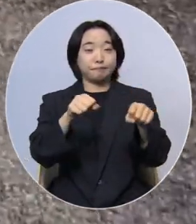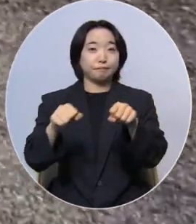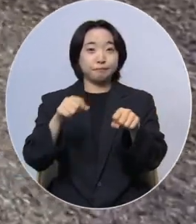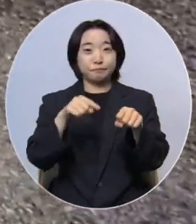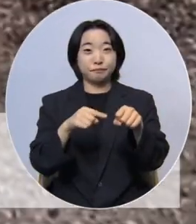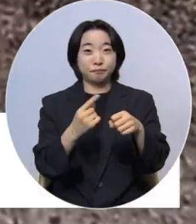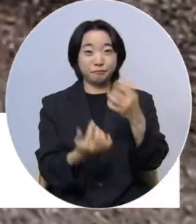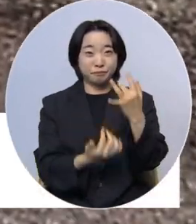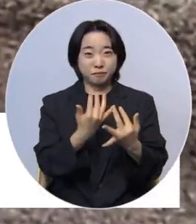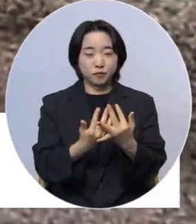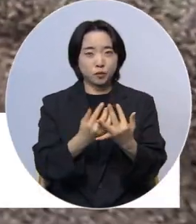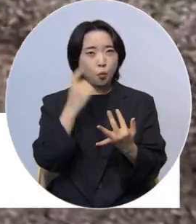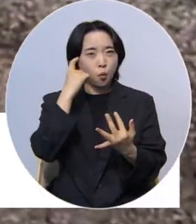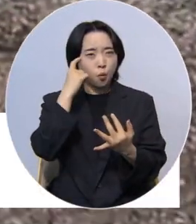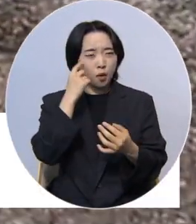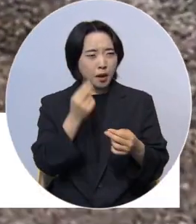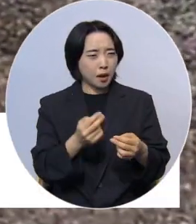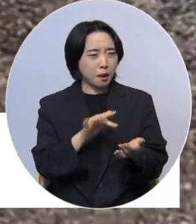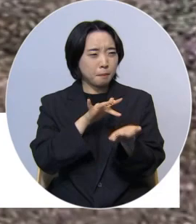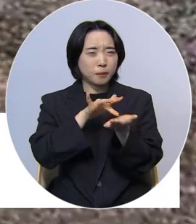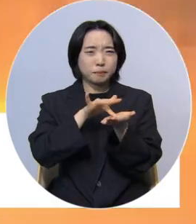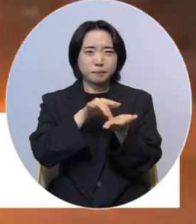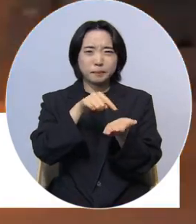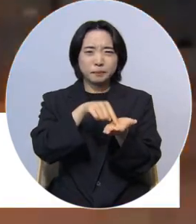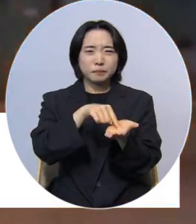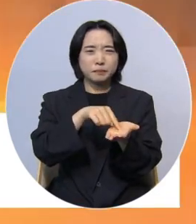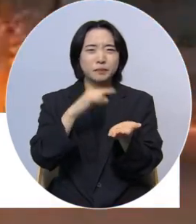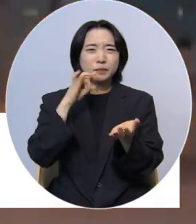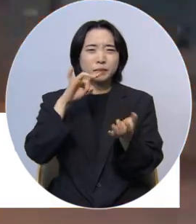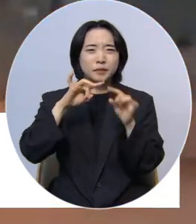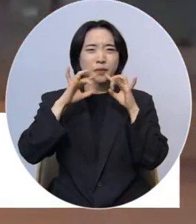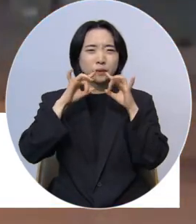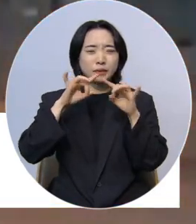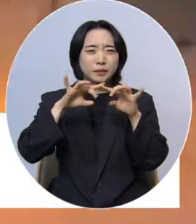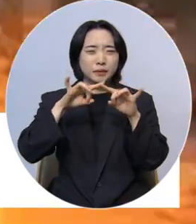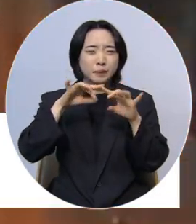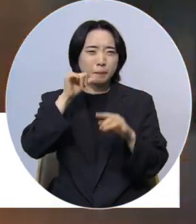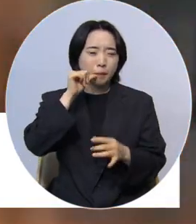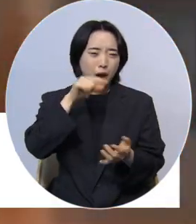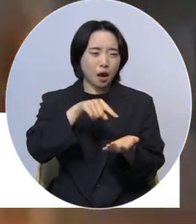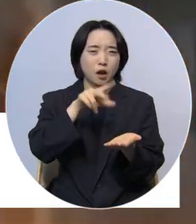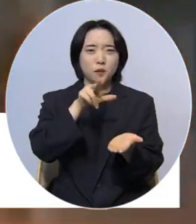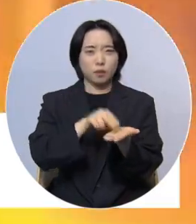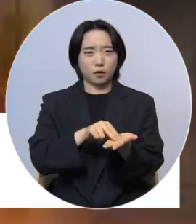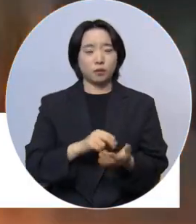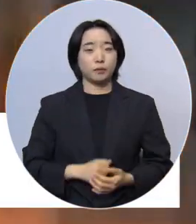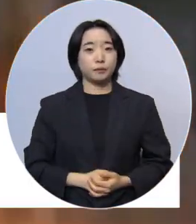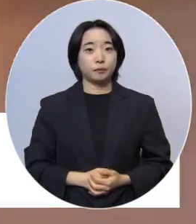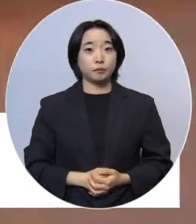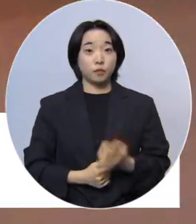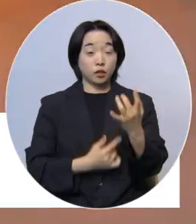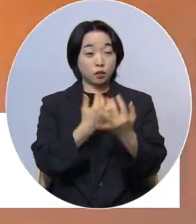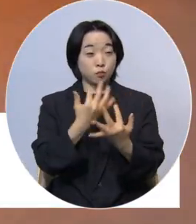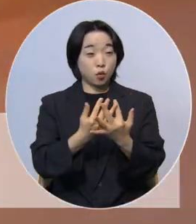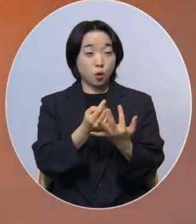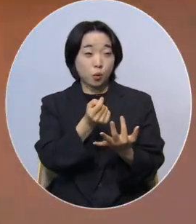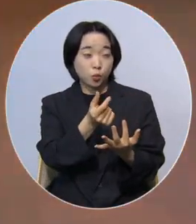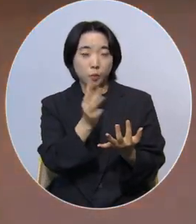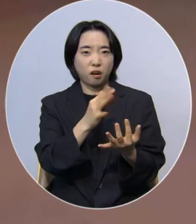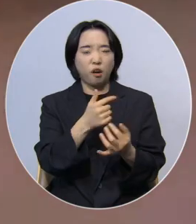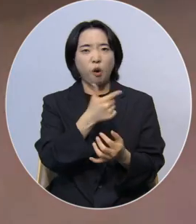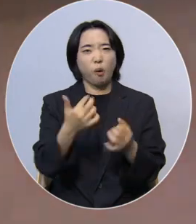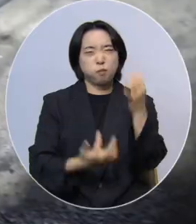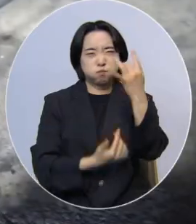대부분 배터리 과충전이나 손상이 원인입니다. 배터리 화재는 순식간에 커지기 때문에 더욱 각별한 주의가